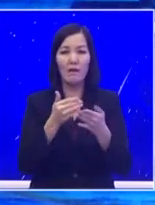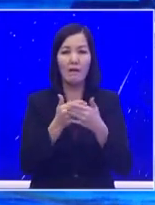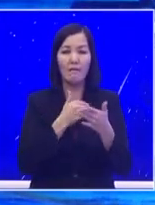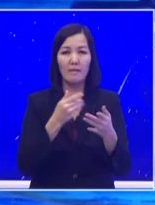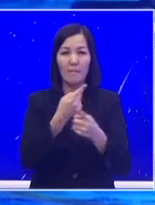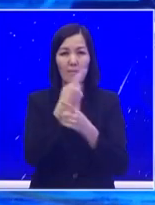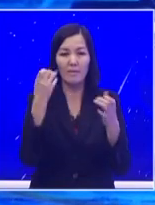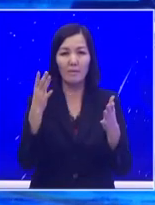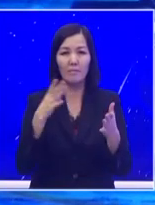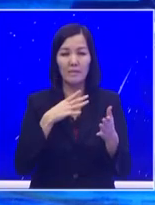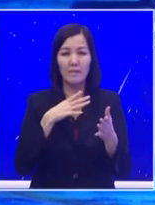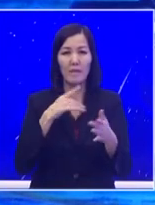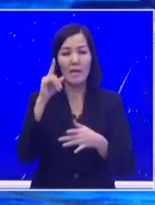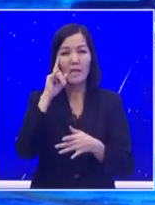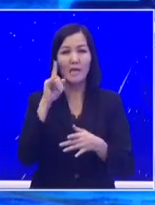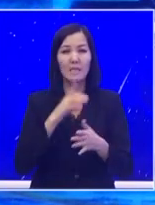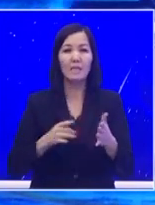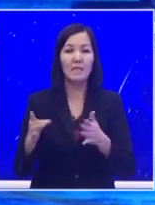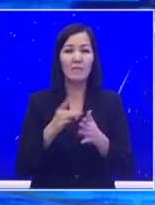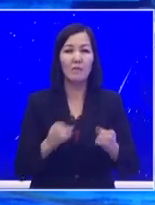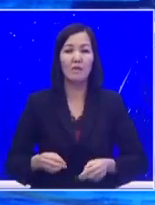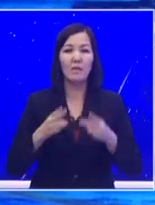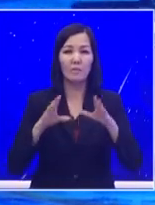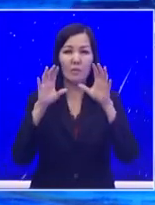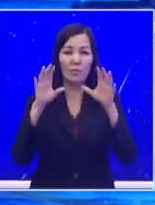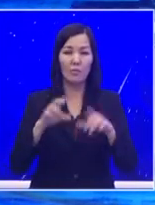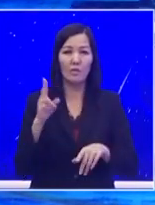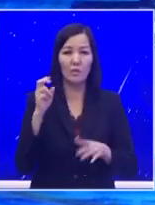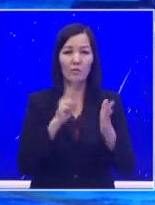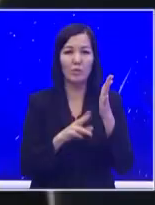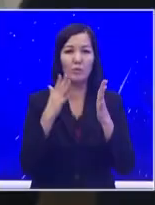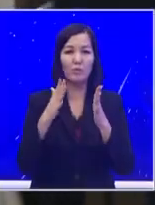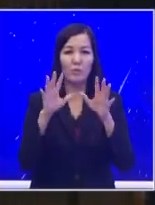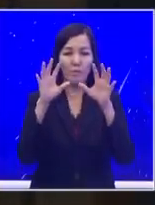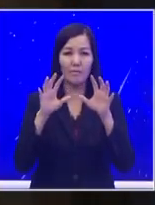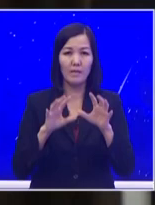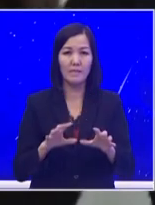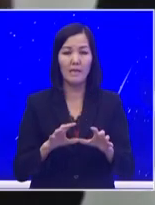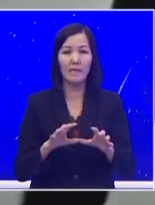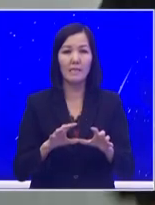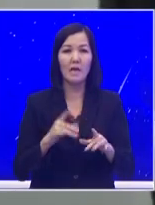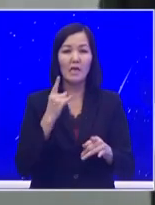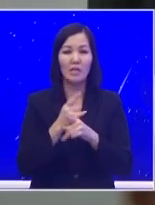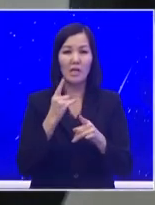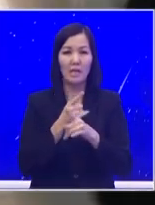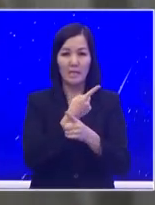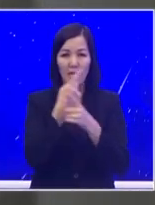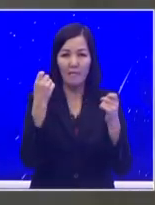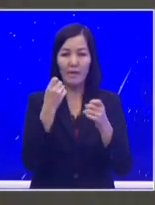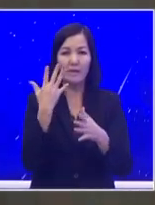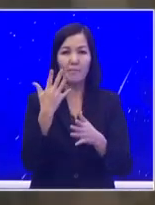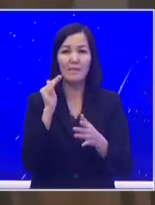жасаған мәлімдемесінде айтты. Қазақстан Республикасы Қылмыстық кодексінің 274-ші бабына сай жалған ақпарат